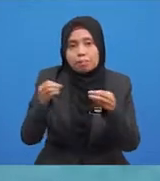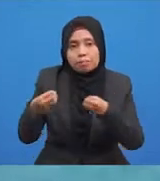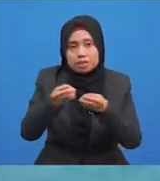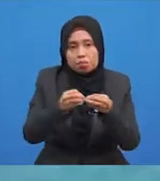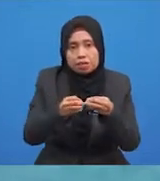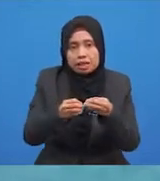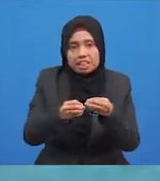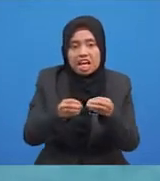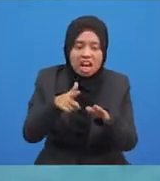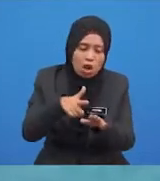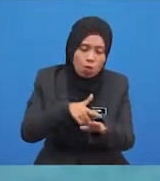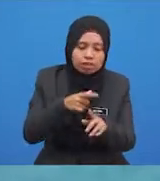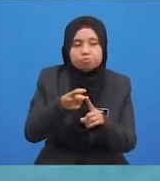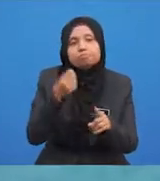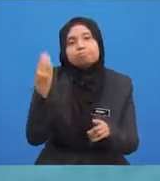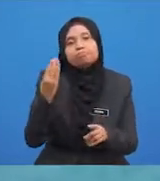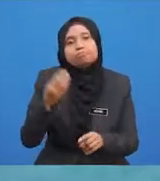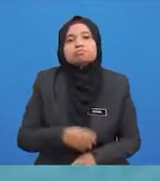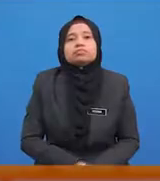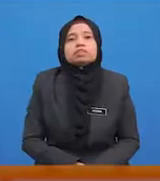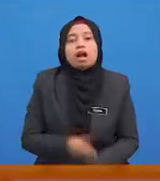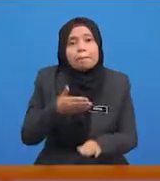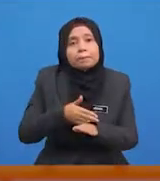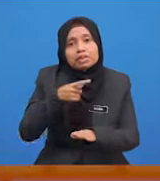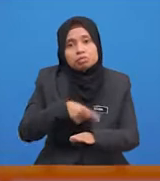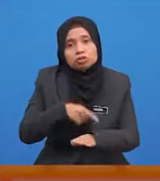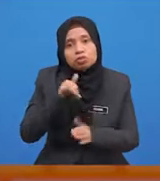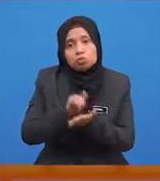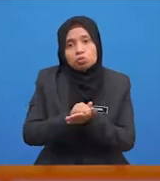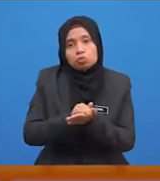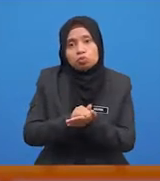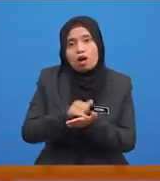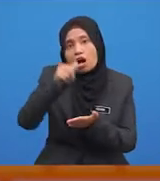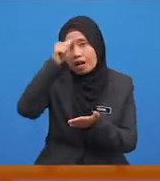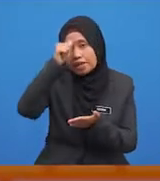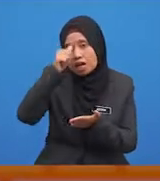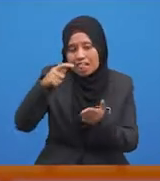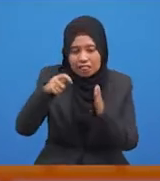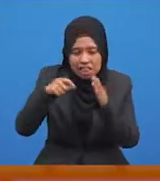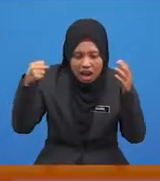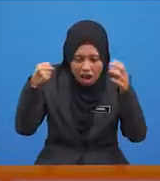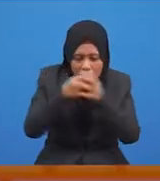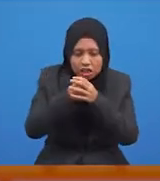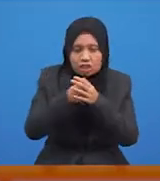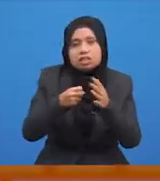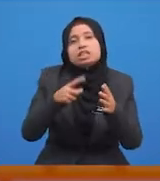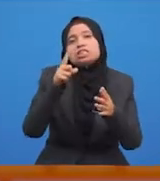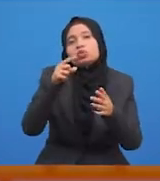pejabat agak lewat dari biasa. Pada masa itu, ayah terlanggar seekor kucing.